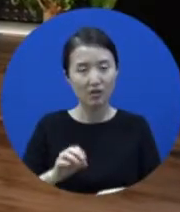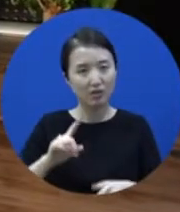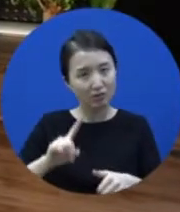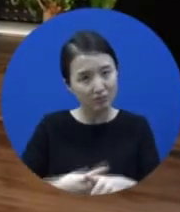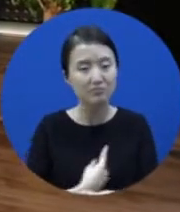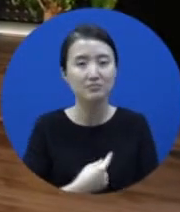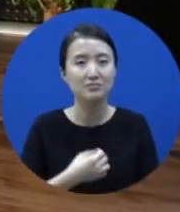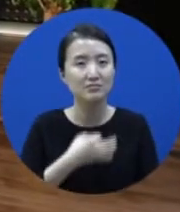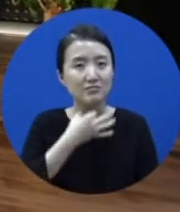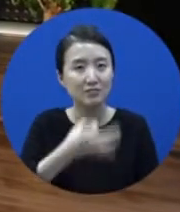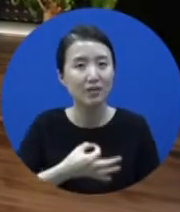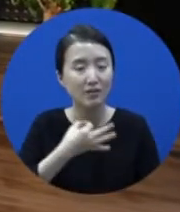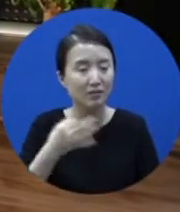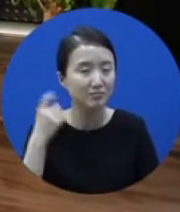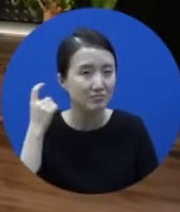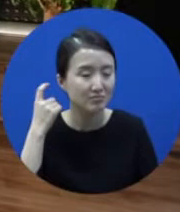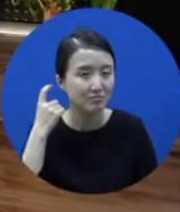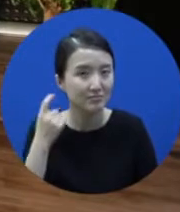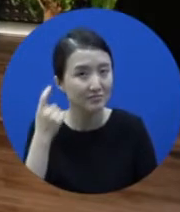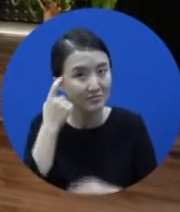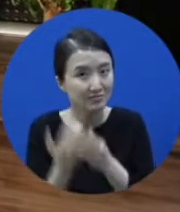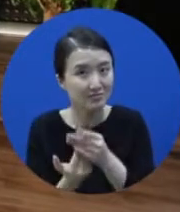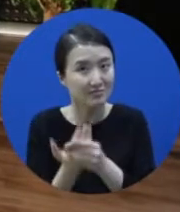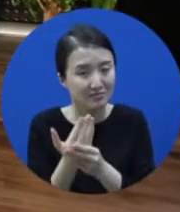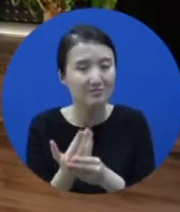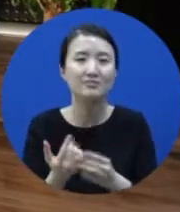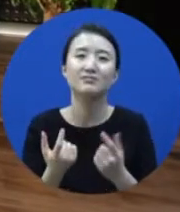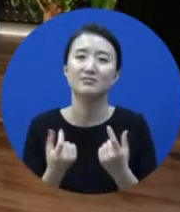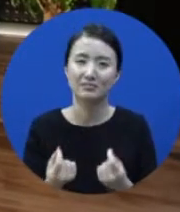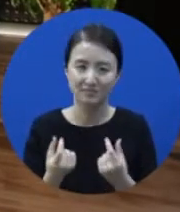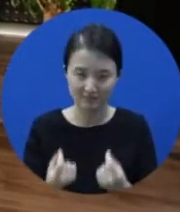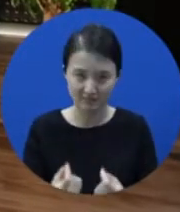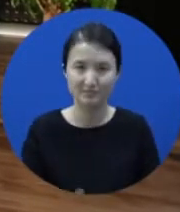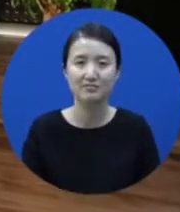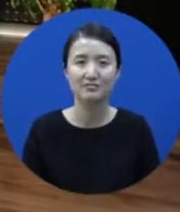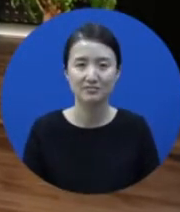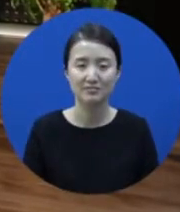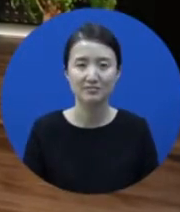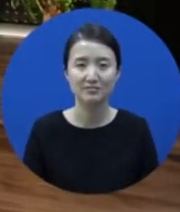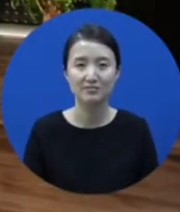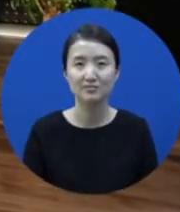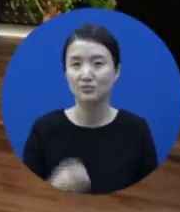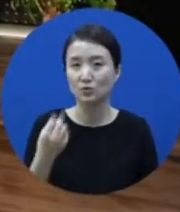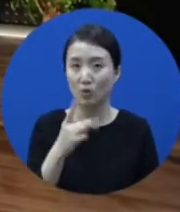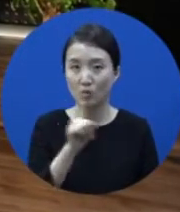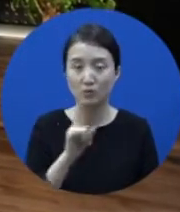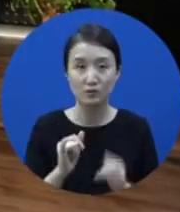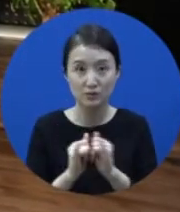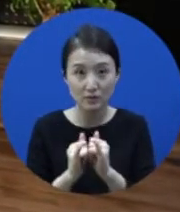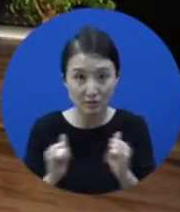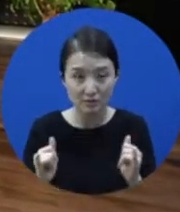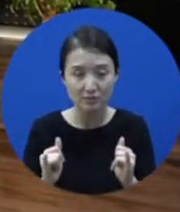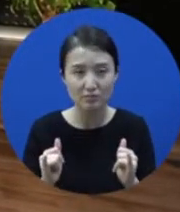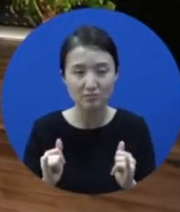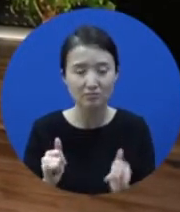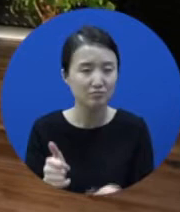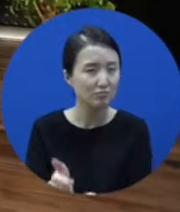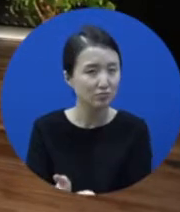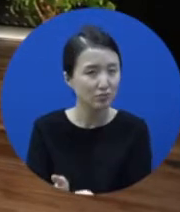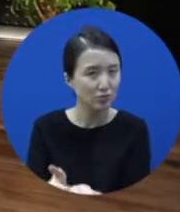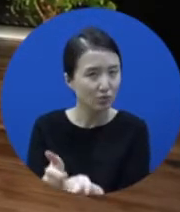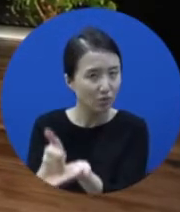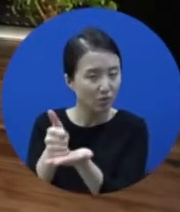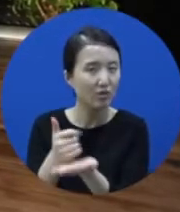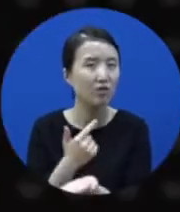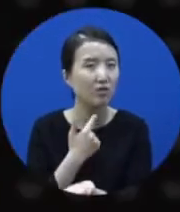사진만 보는 게 아니라 그분의 목소리, 뉘앙스가 들리고, 또 어떤 분들은, 존경했던 분들은 그분의 그 어록이 생각이 나실